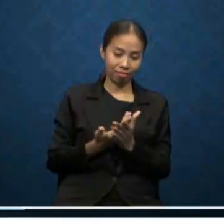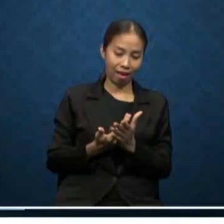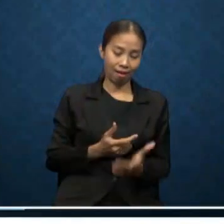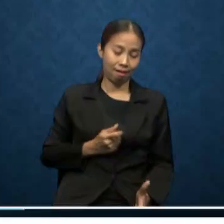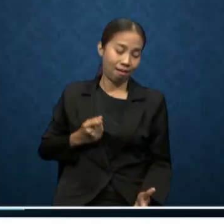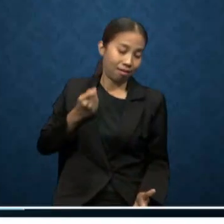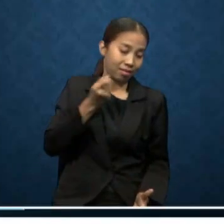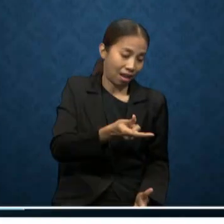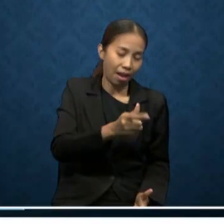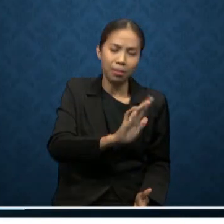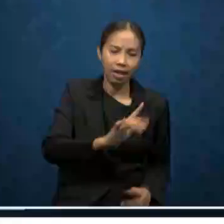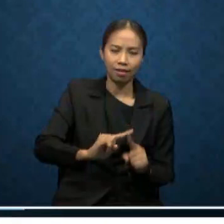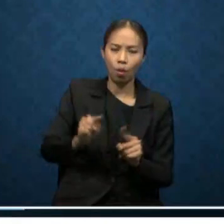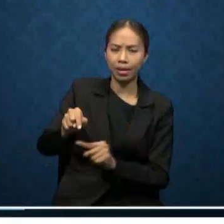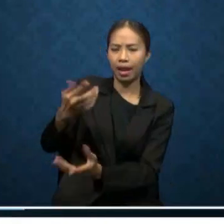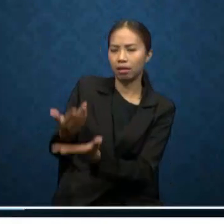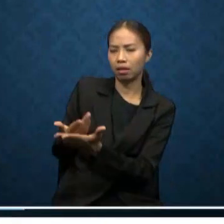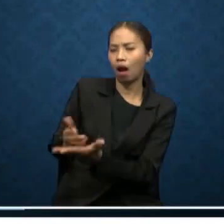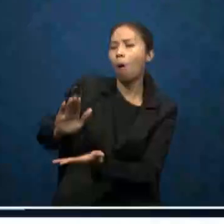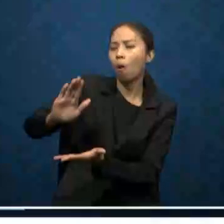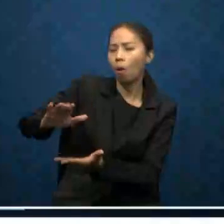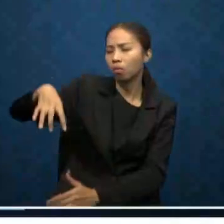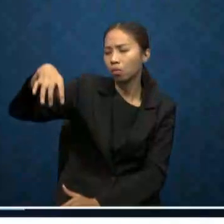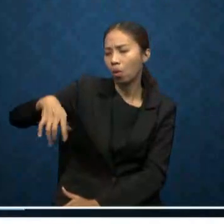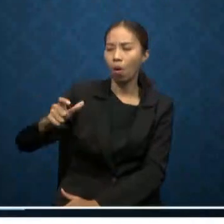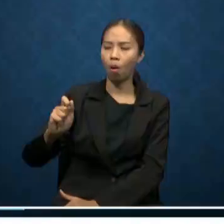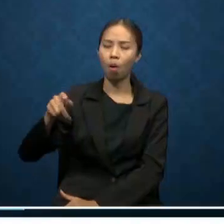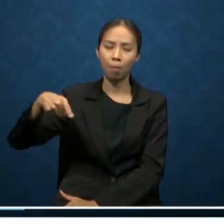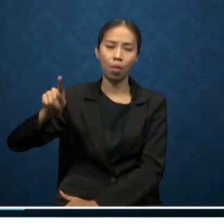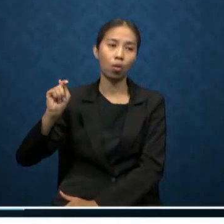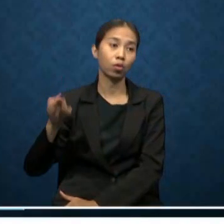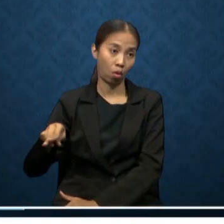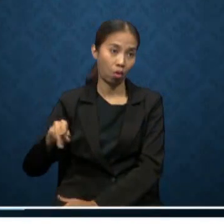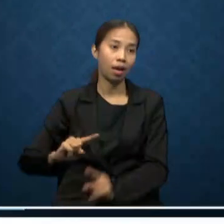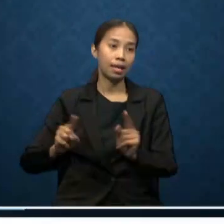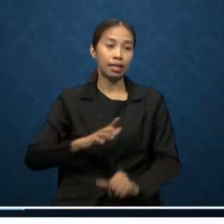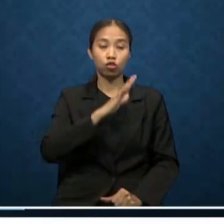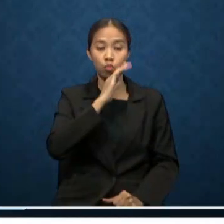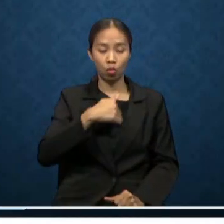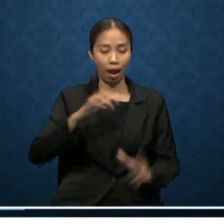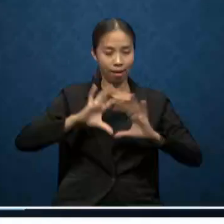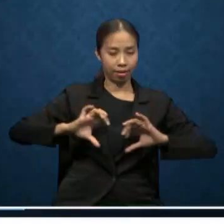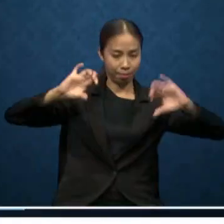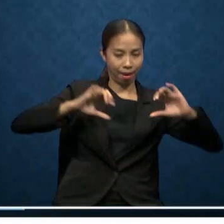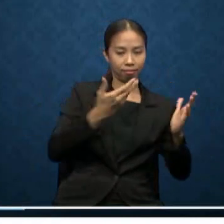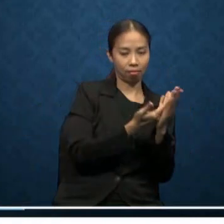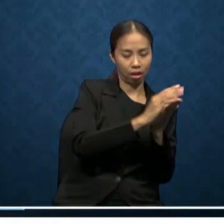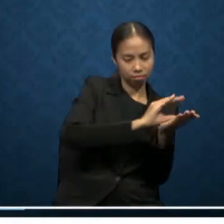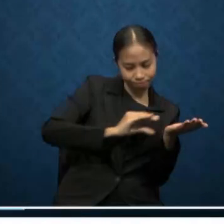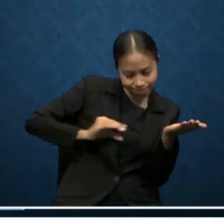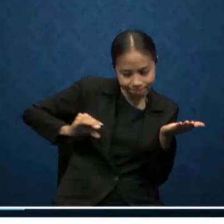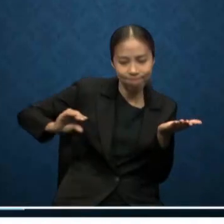่ไปเอาเงินขององกปกรณสทองถิ่นเว็แต่ว่ัฒบาลจะมการทดยวยได้ได้สneaตทหายไปมากกว่า